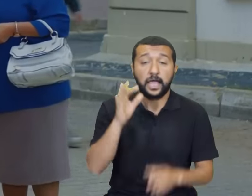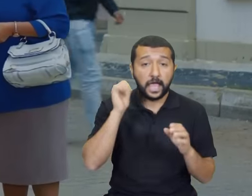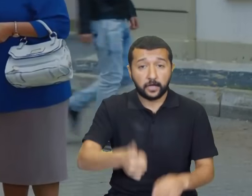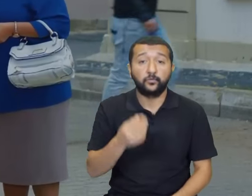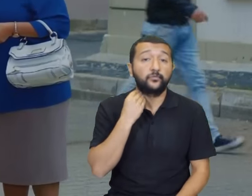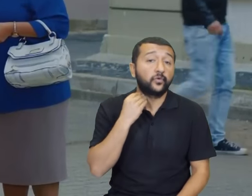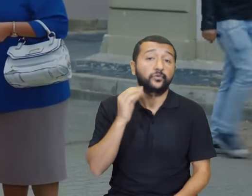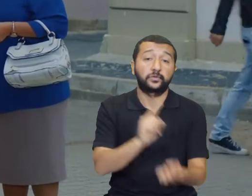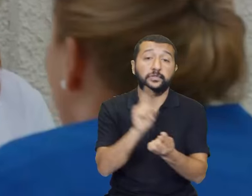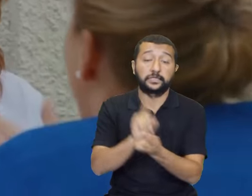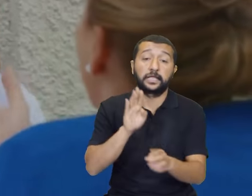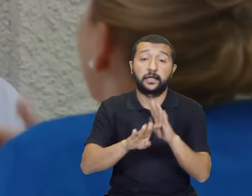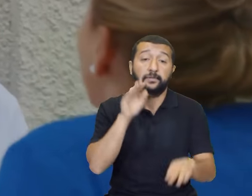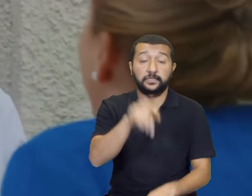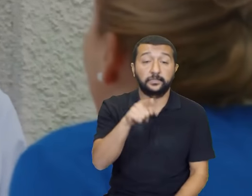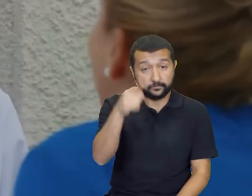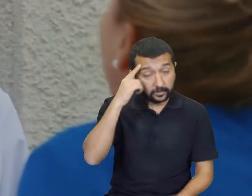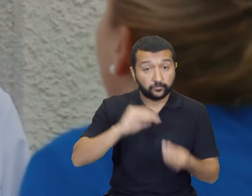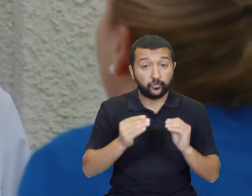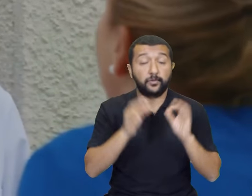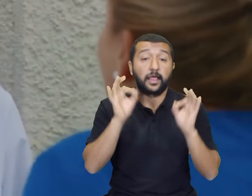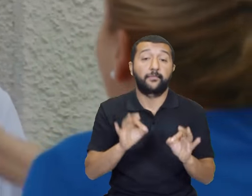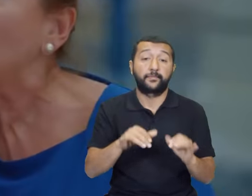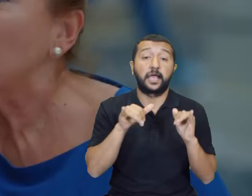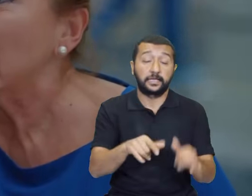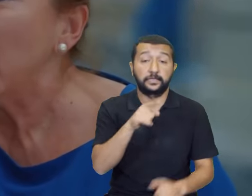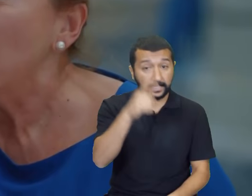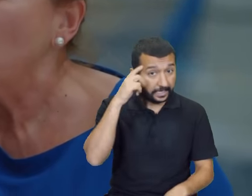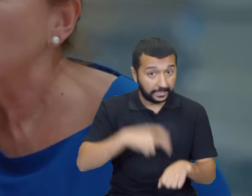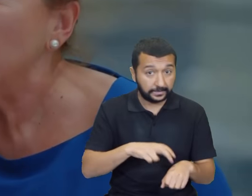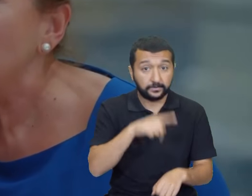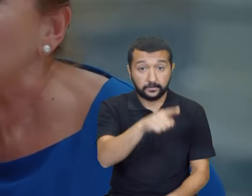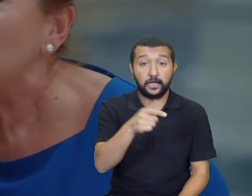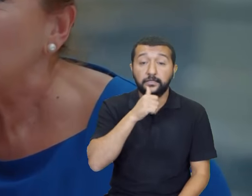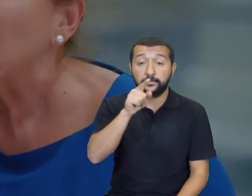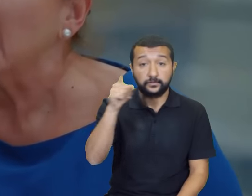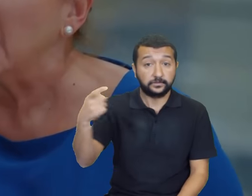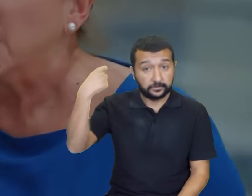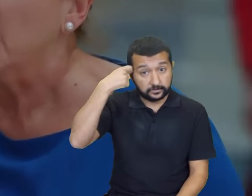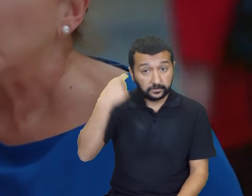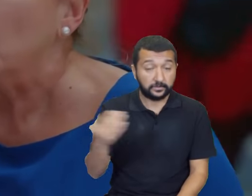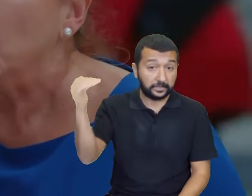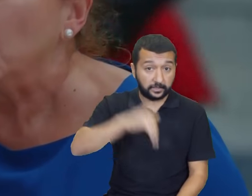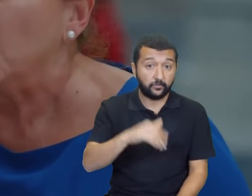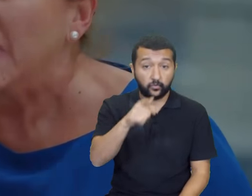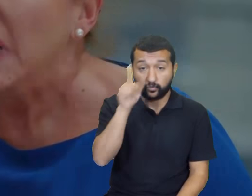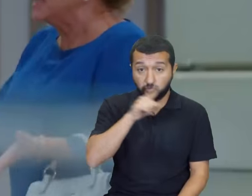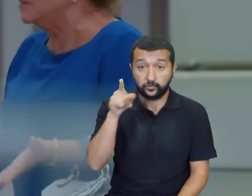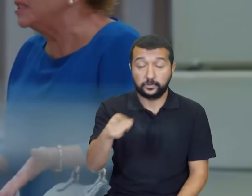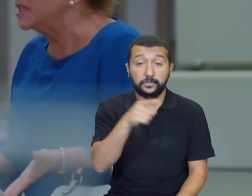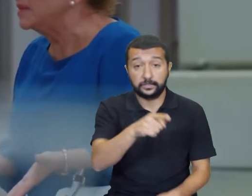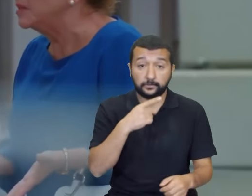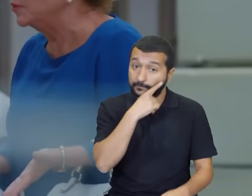Her gün bir borçlu dayanacak kapınıza. Başınız beladan kurtulmayacak. Hatırlasana, o herifler silah dayadılar kafamıza onun